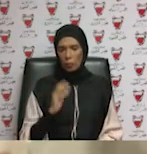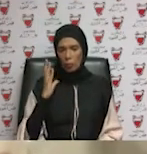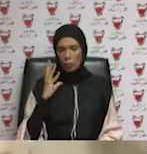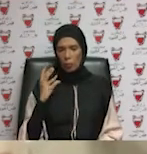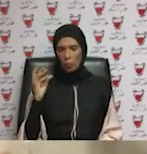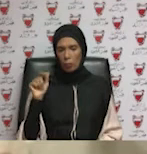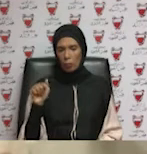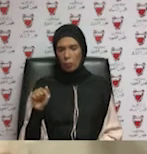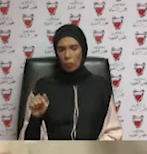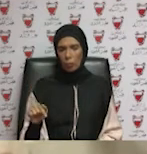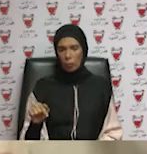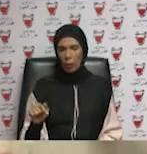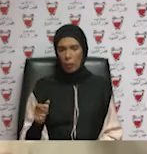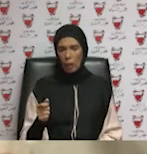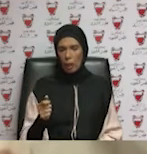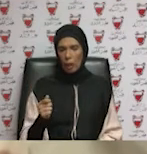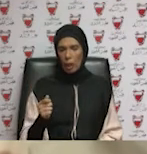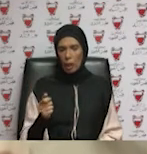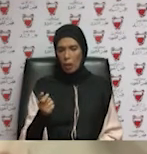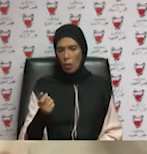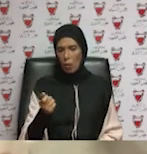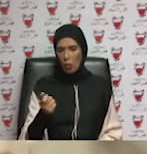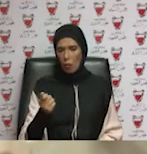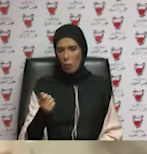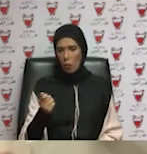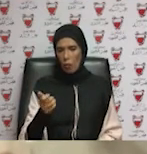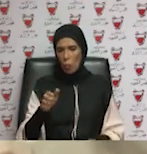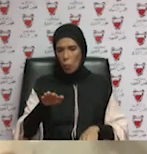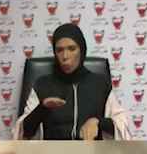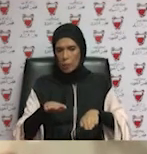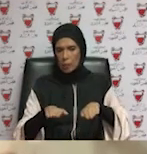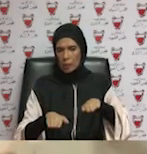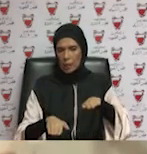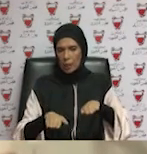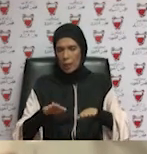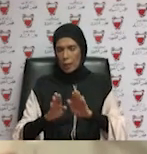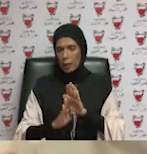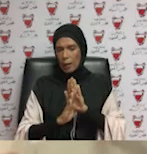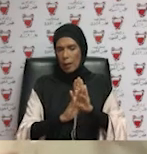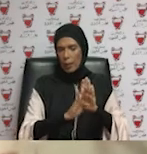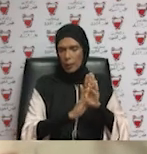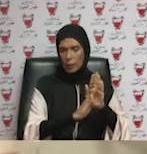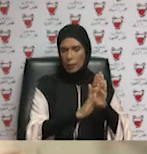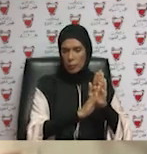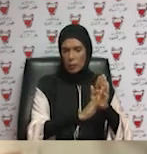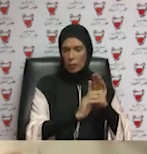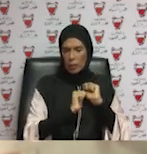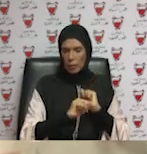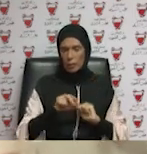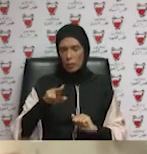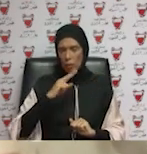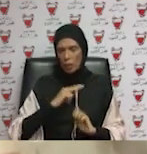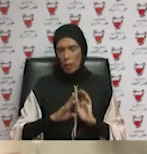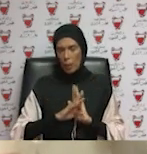مساله برنامج التوازن المالي ايضا، اللي من خلاله وجدنا دعم للأشقاء في المملكة العربية السعودية